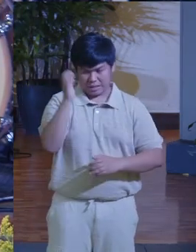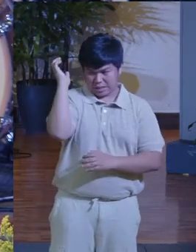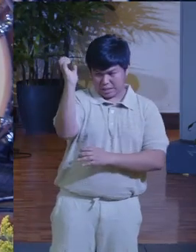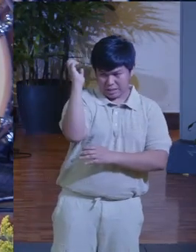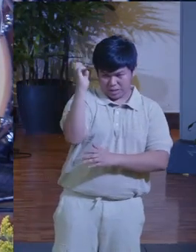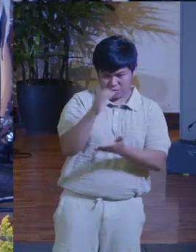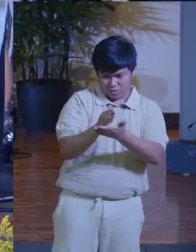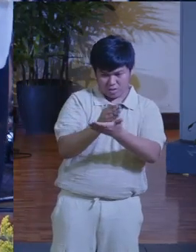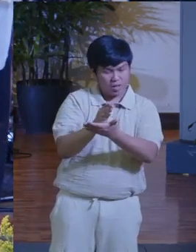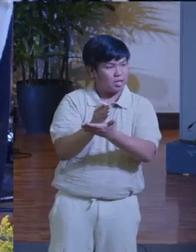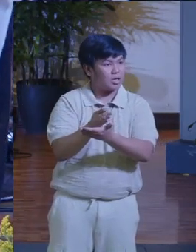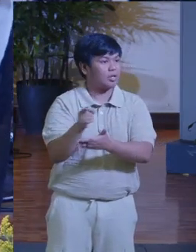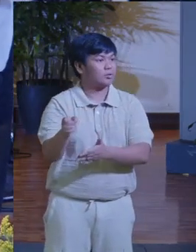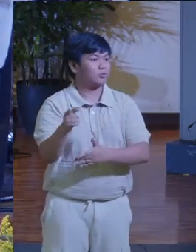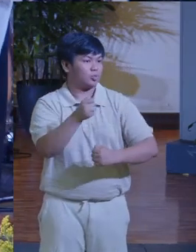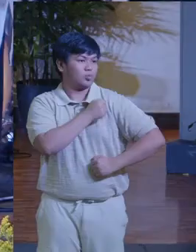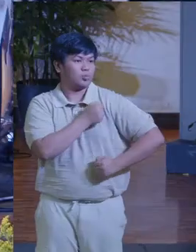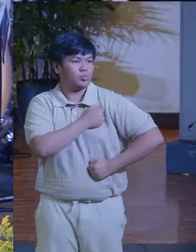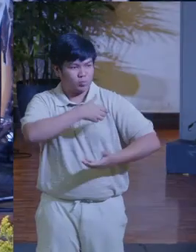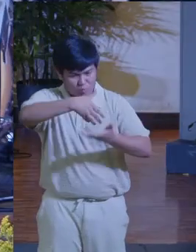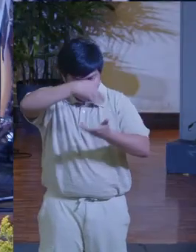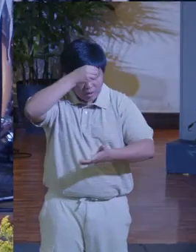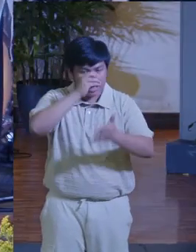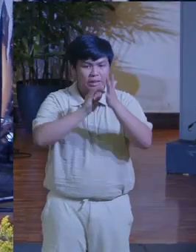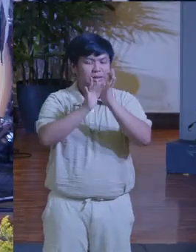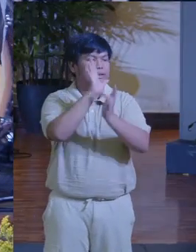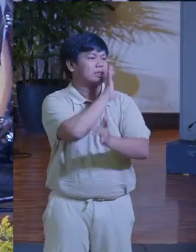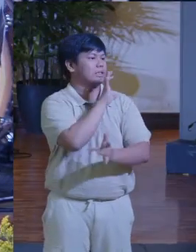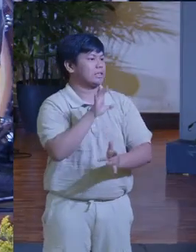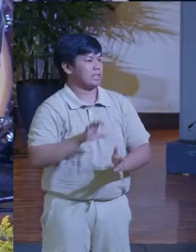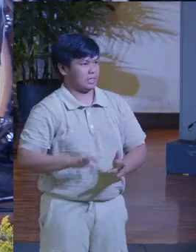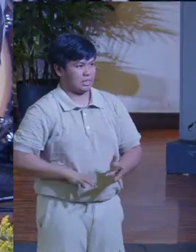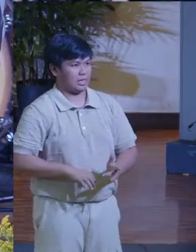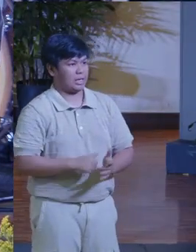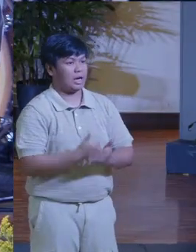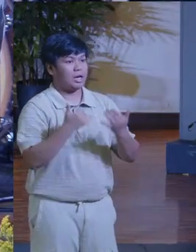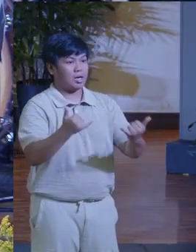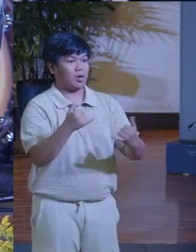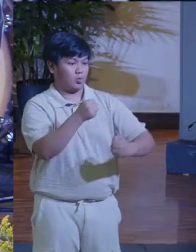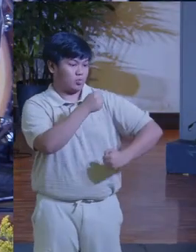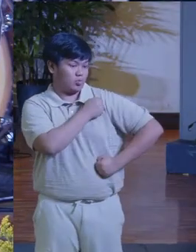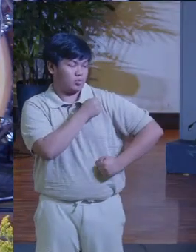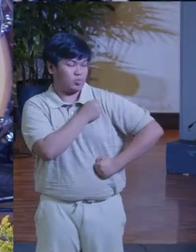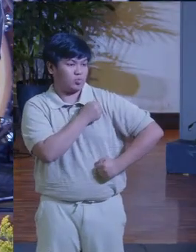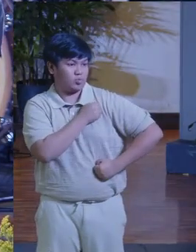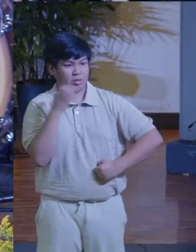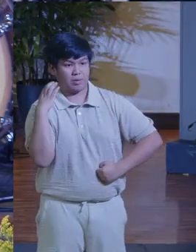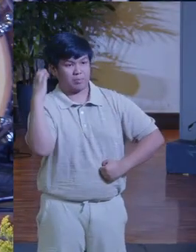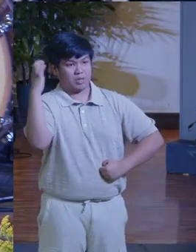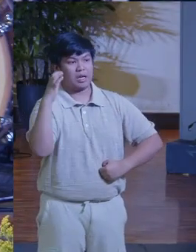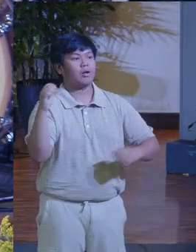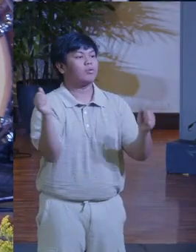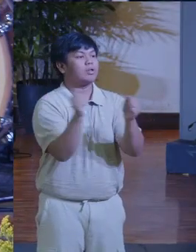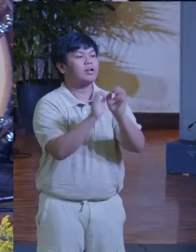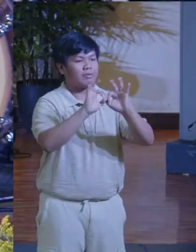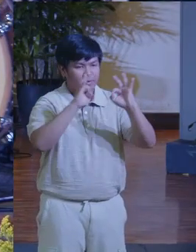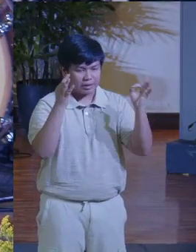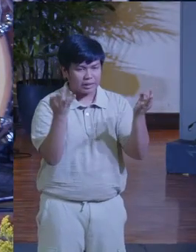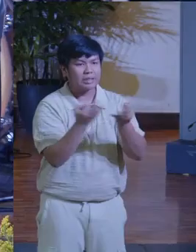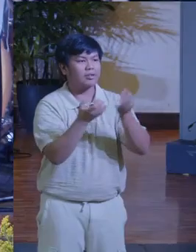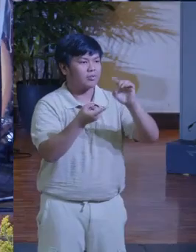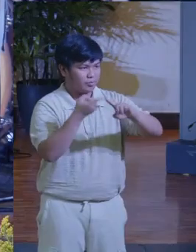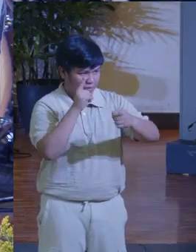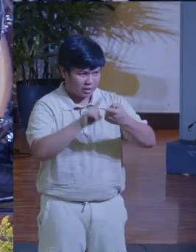at nakakilala sa Panginoon si Cornelius at ang kanyang sambahayan at mga kaibigan.